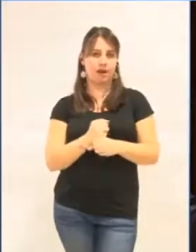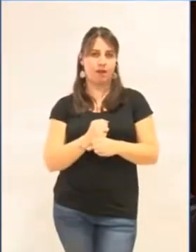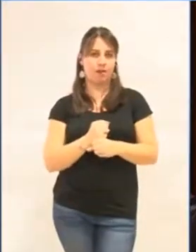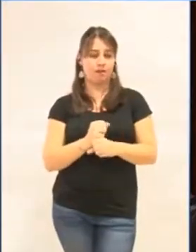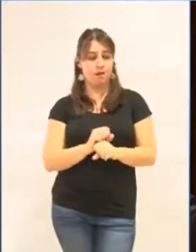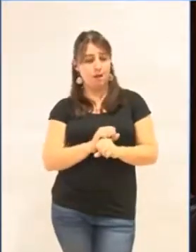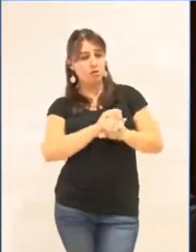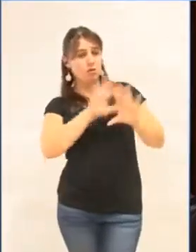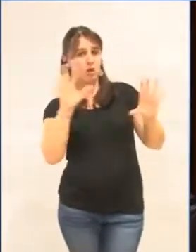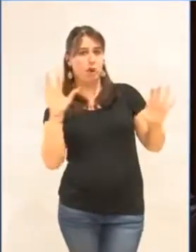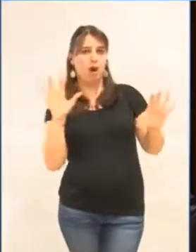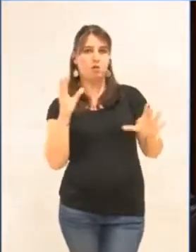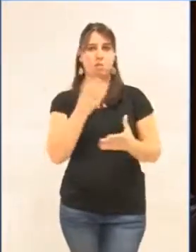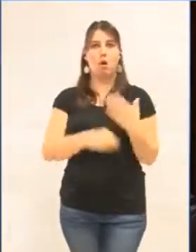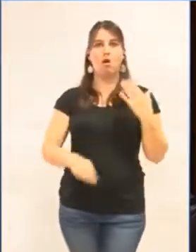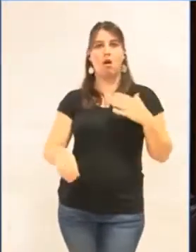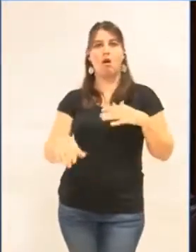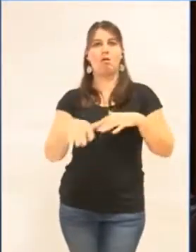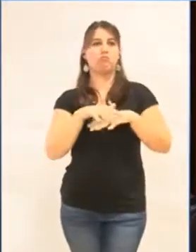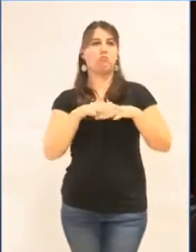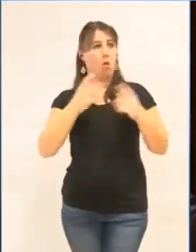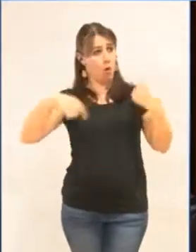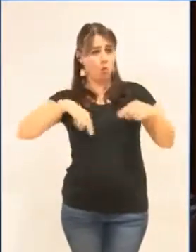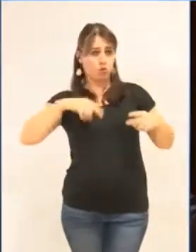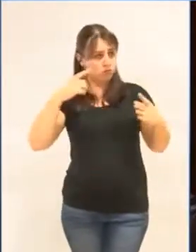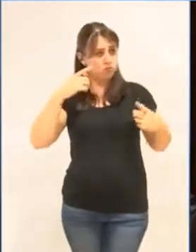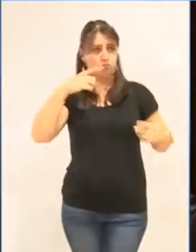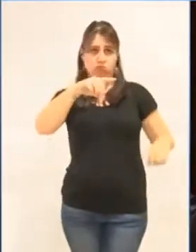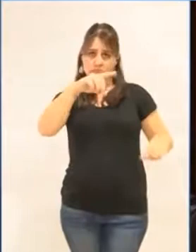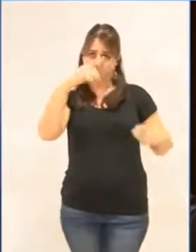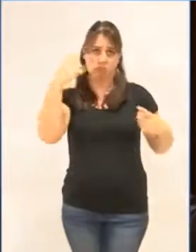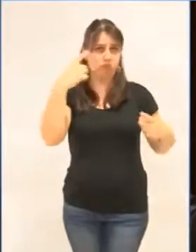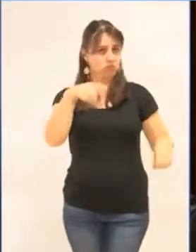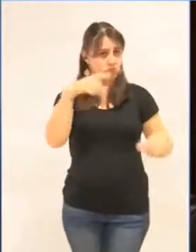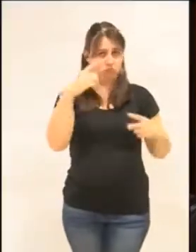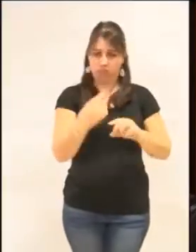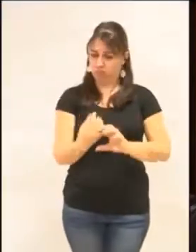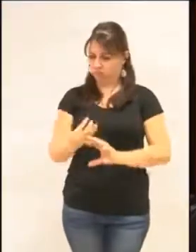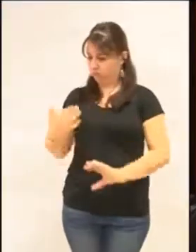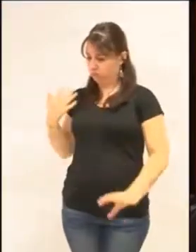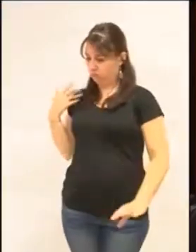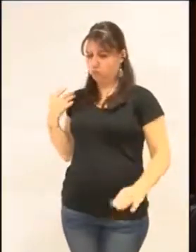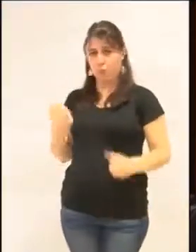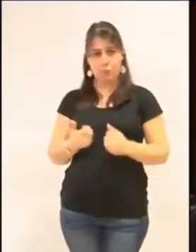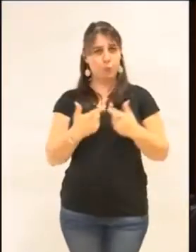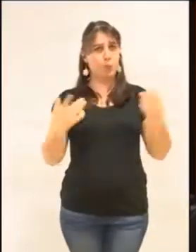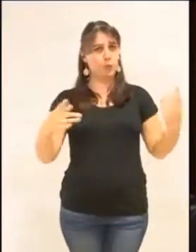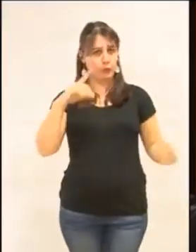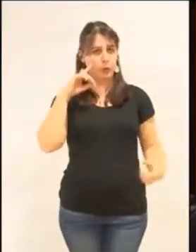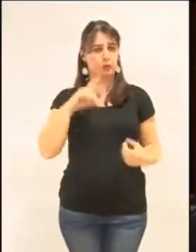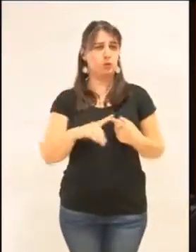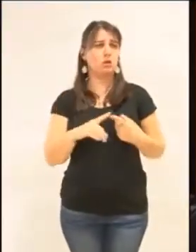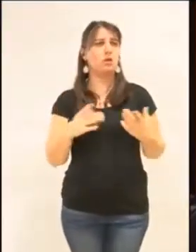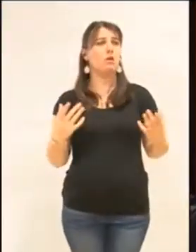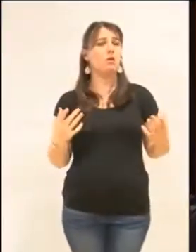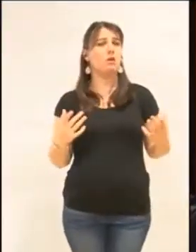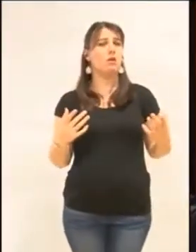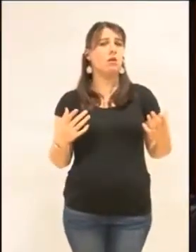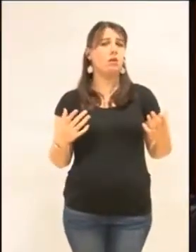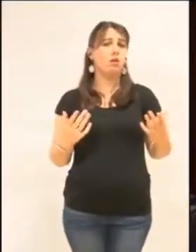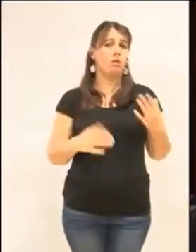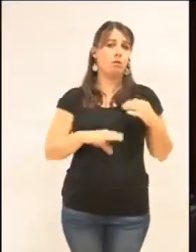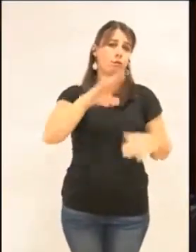transparence que nous dénonçons régulièrement sur de nombreux dossiers, qui malheureusement semble ou est la